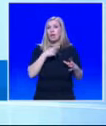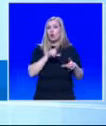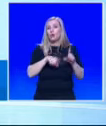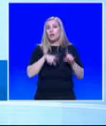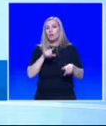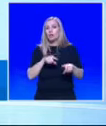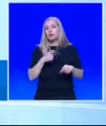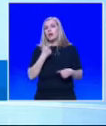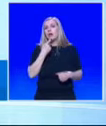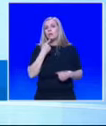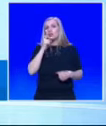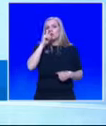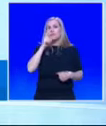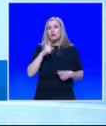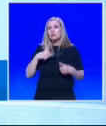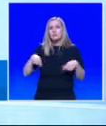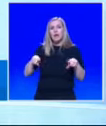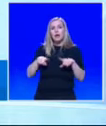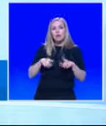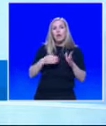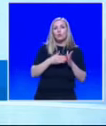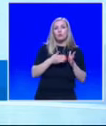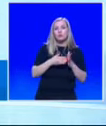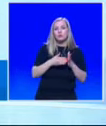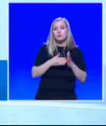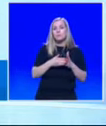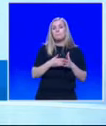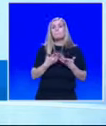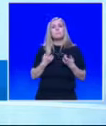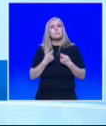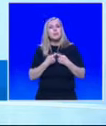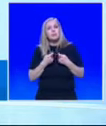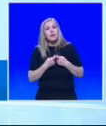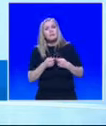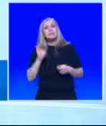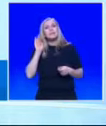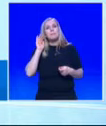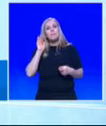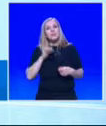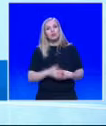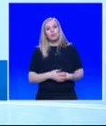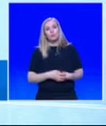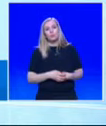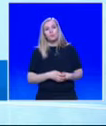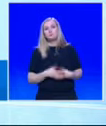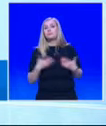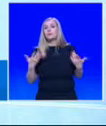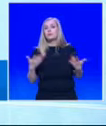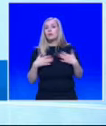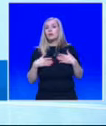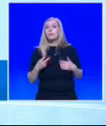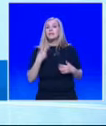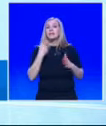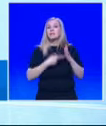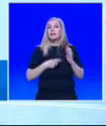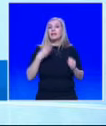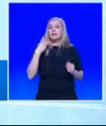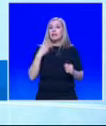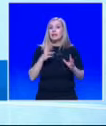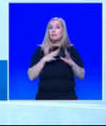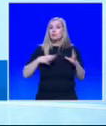това е важно за всяка една опозиция? Не само в този парламент. Конституция се прави за бъдещето. Когато има 2/3